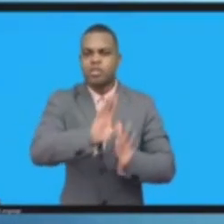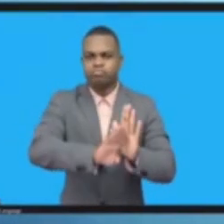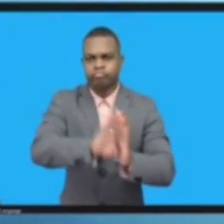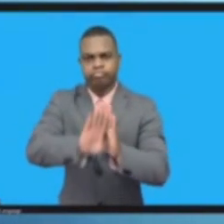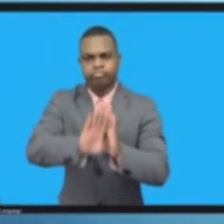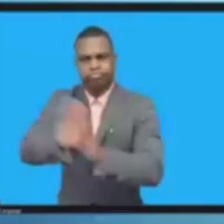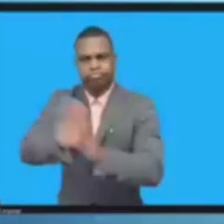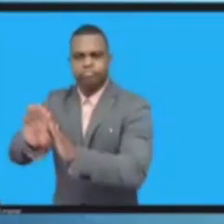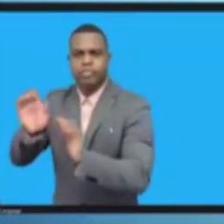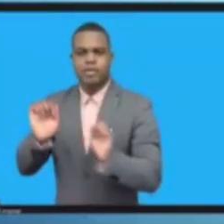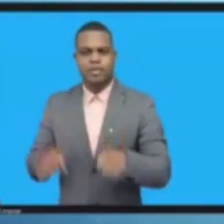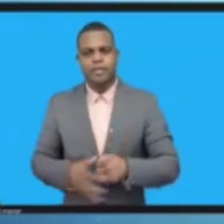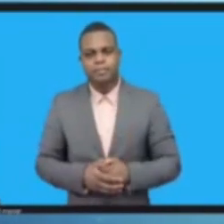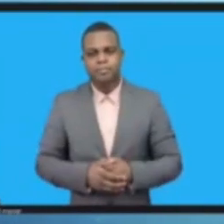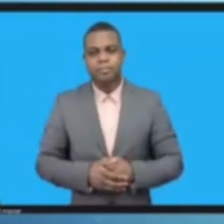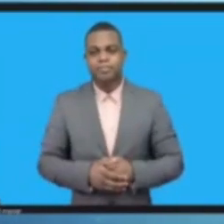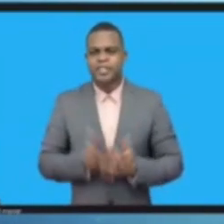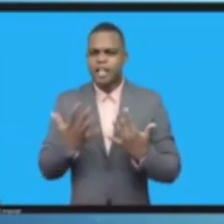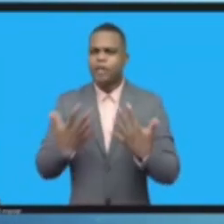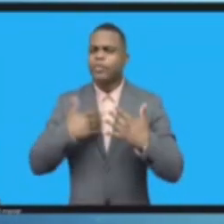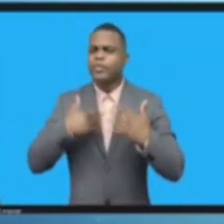aujourd'hui,